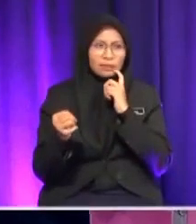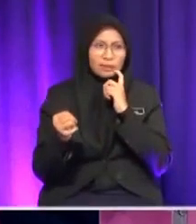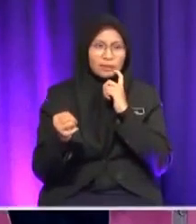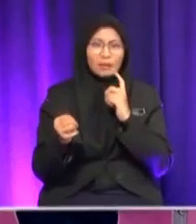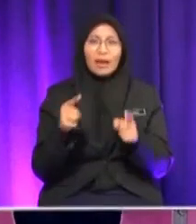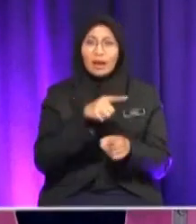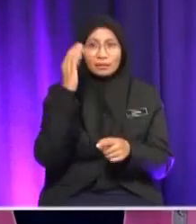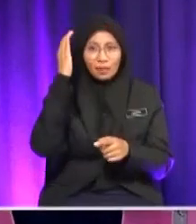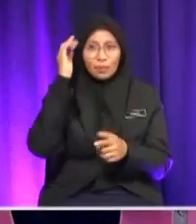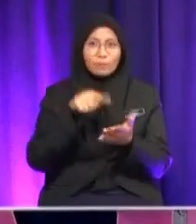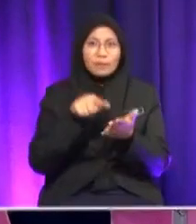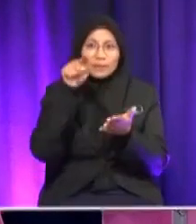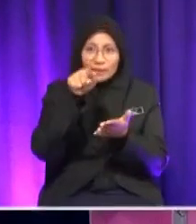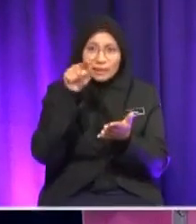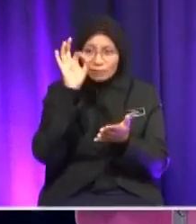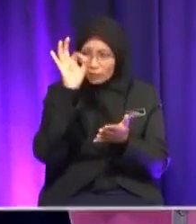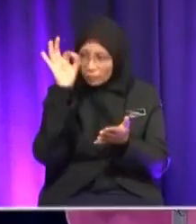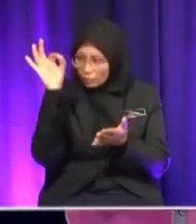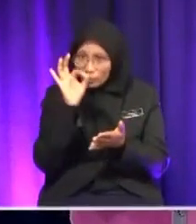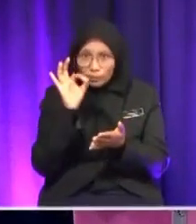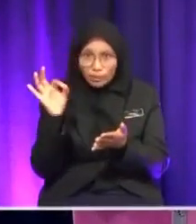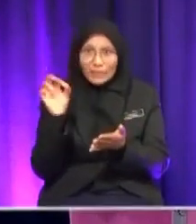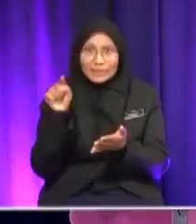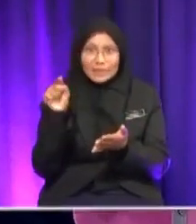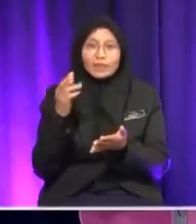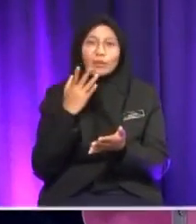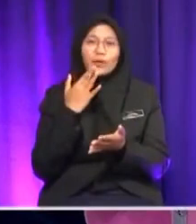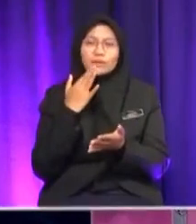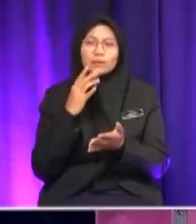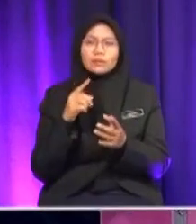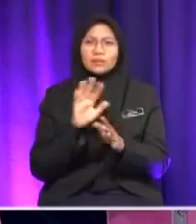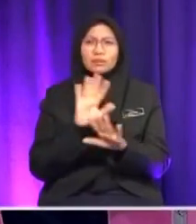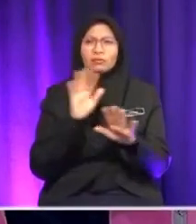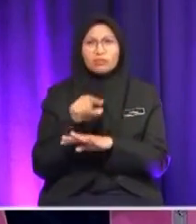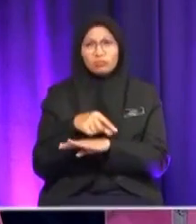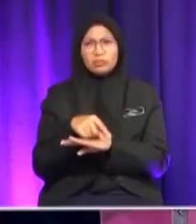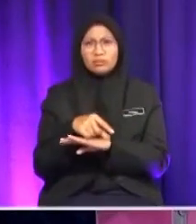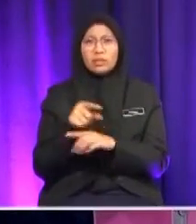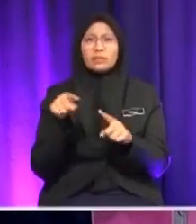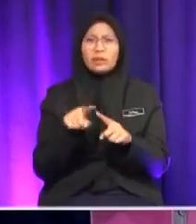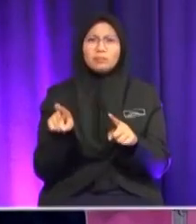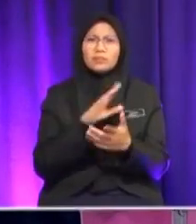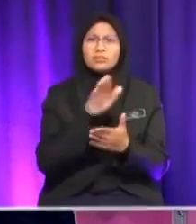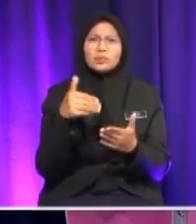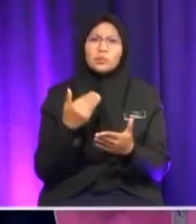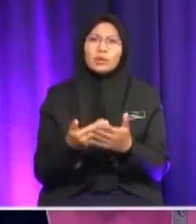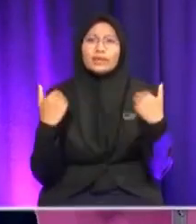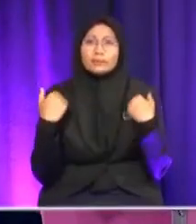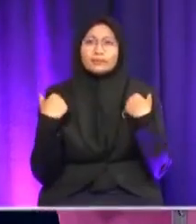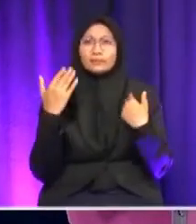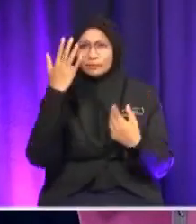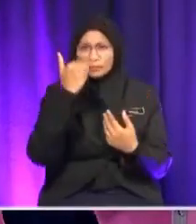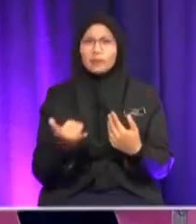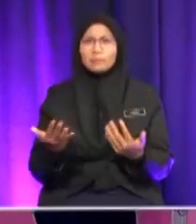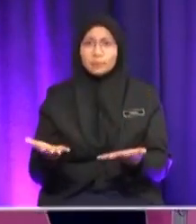juga. Yeah, yang tekan-tekan itu. Tekan. Padahal mereka tak gunakan benda tu. Tapi semua ada, pelajar murid pun nak adakan. Mau beli. Ya. Yeah. Okey,